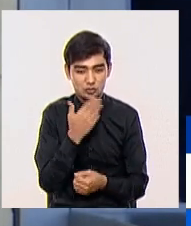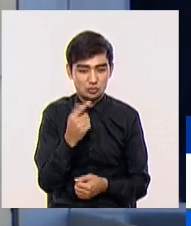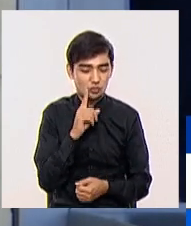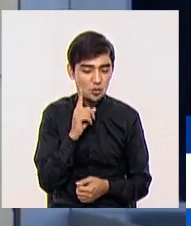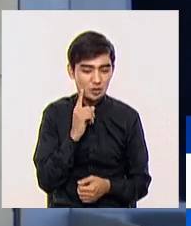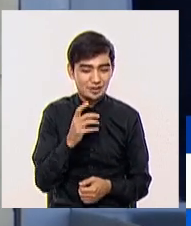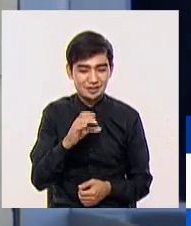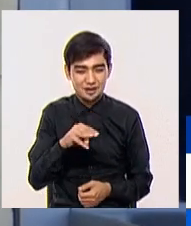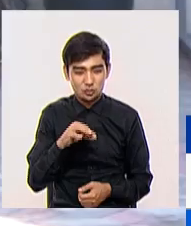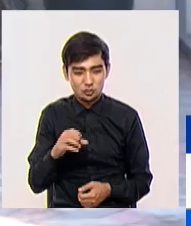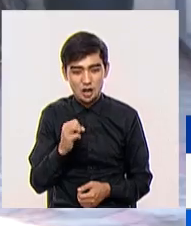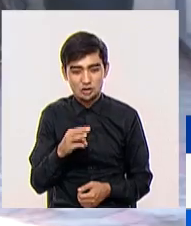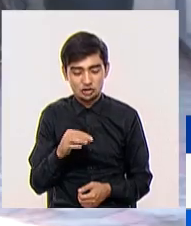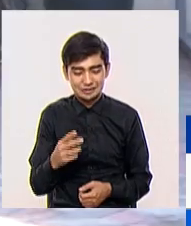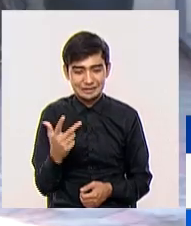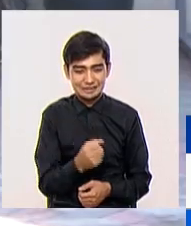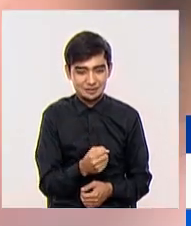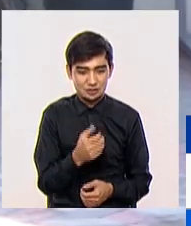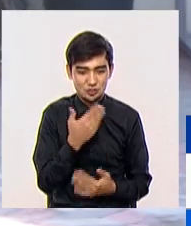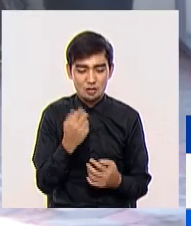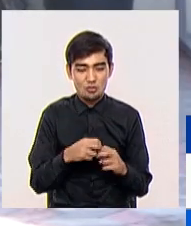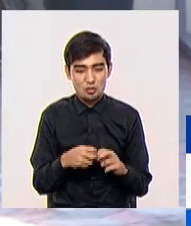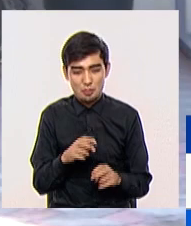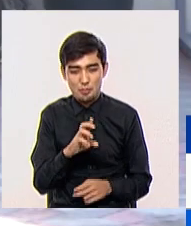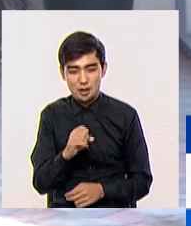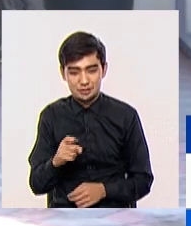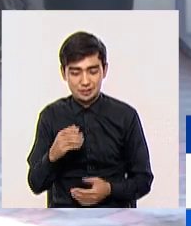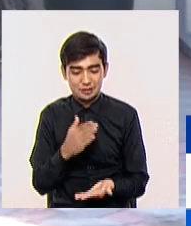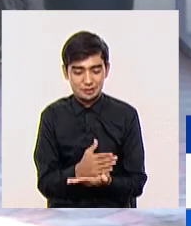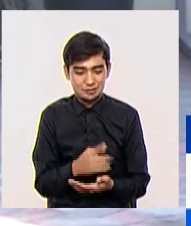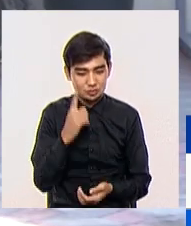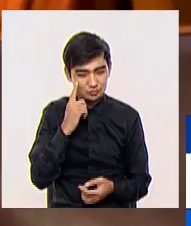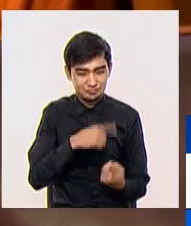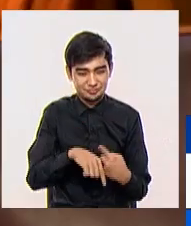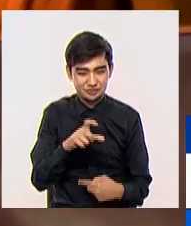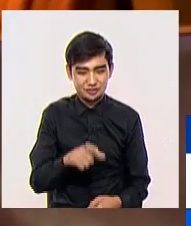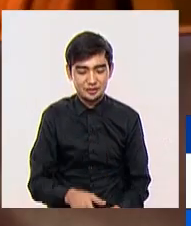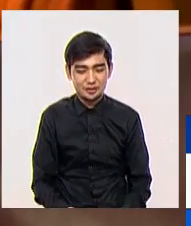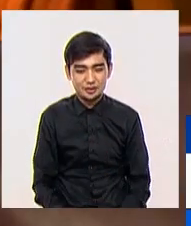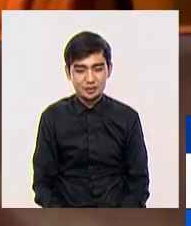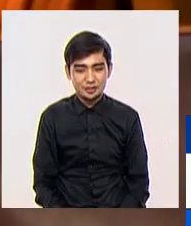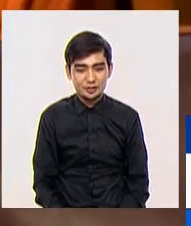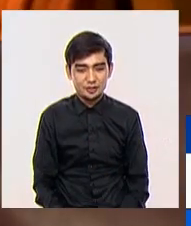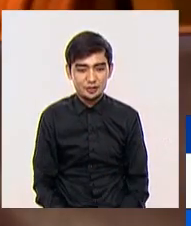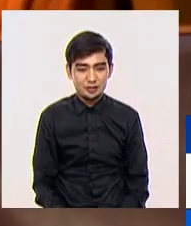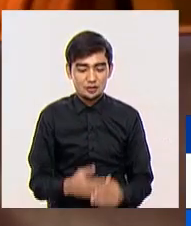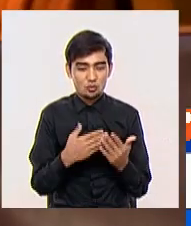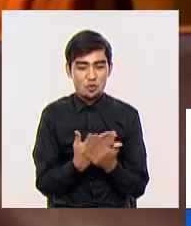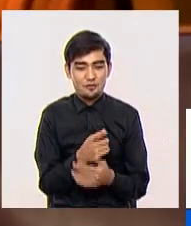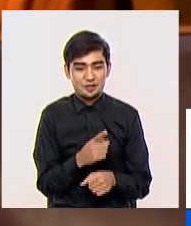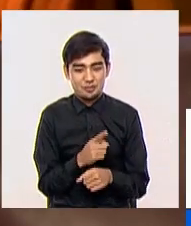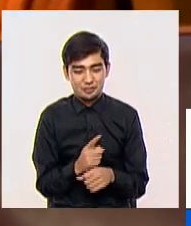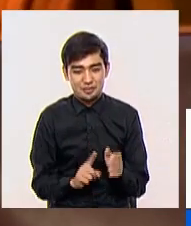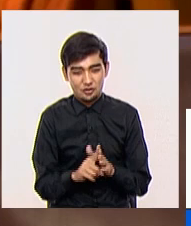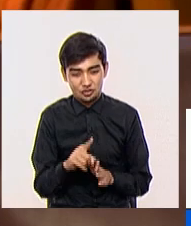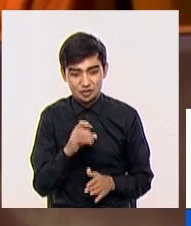зеленого статуса ВАШИК на 3 недели. Значит, есть проблемы с базой, считает предпринимательница. Вводя новые ограничения,